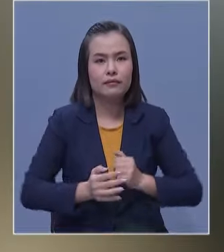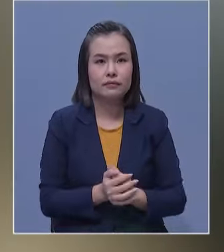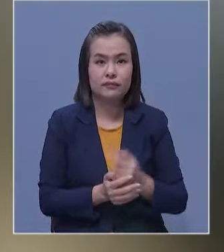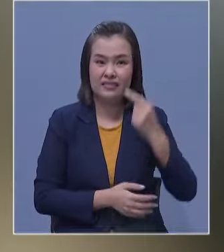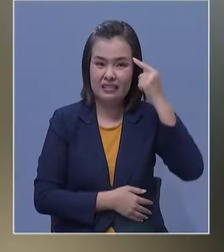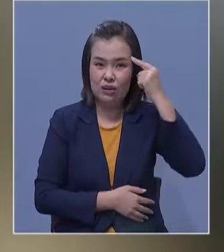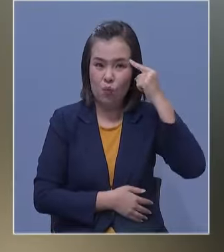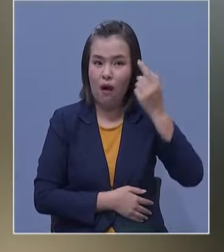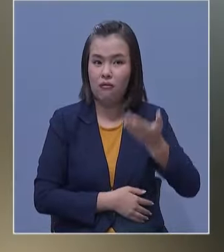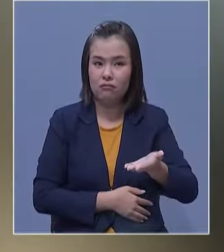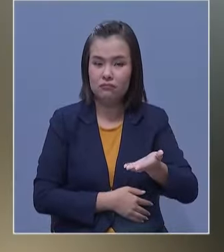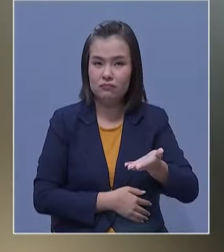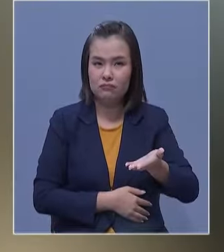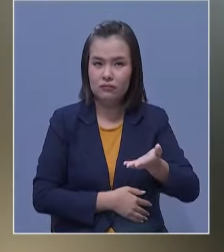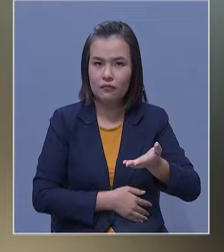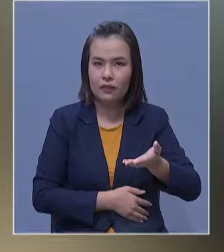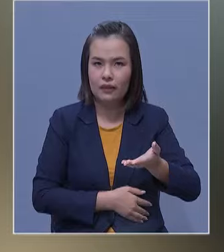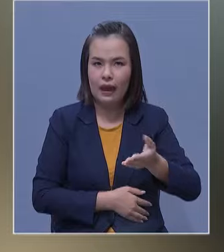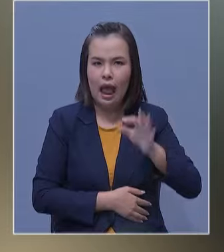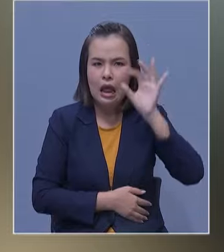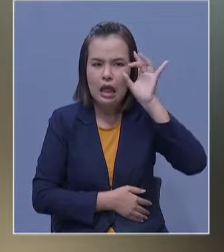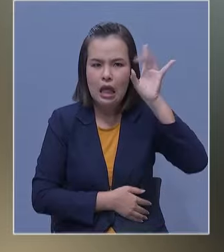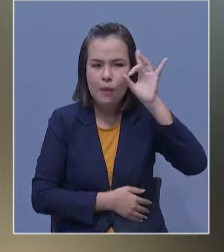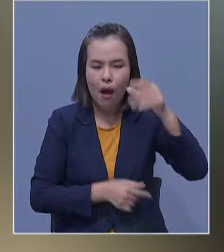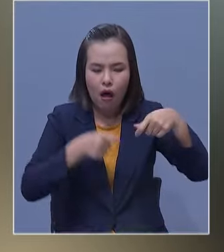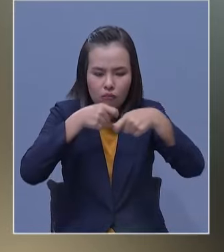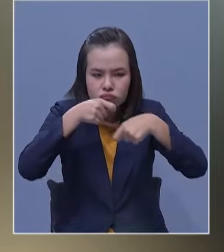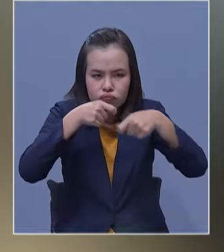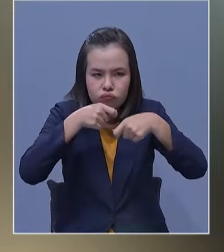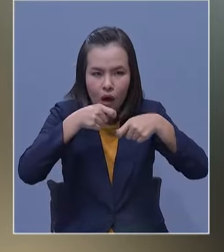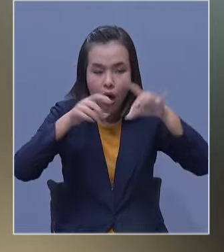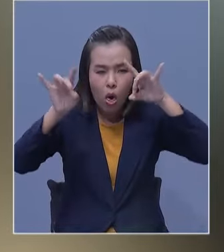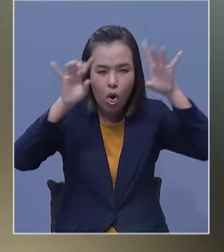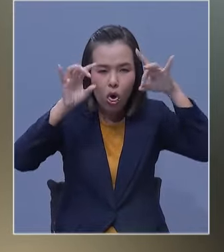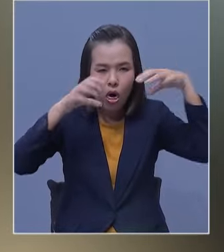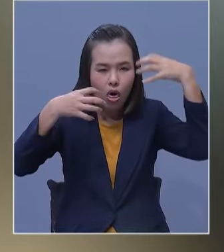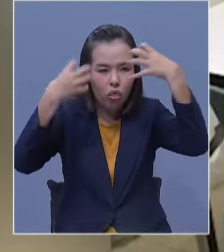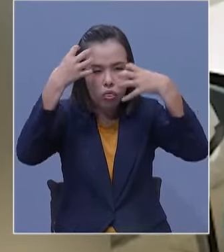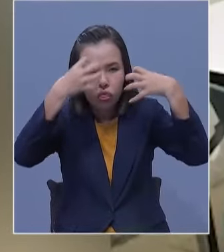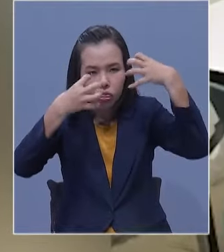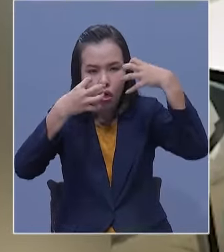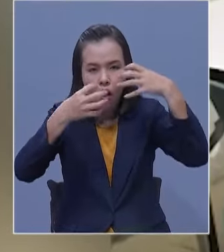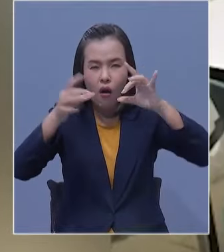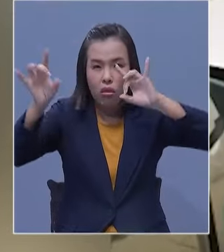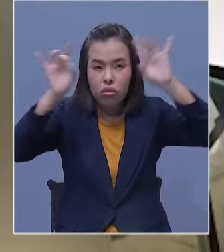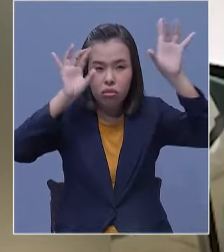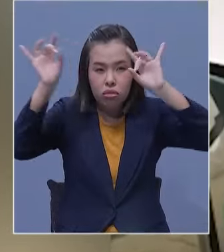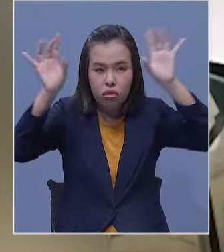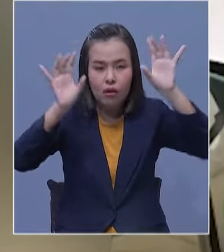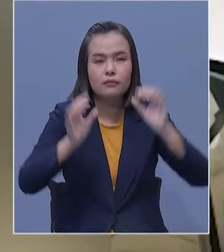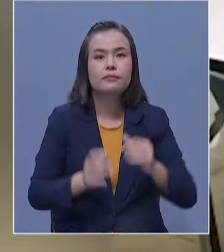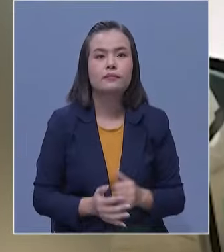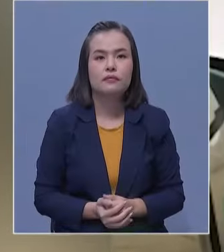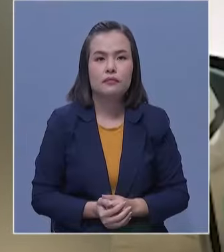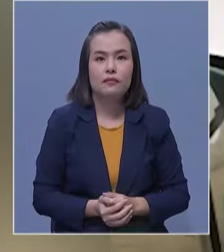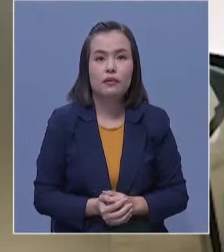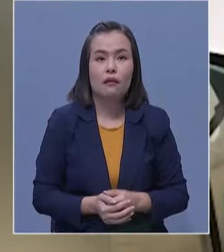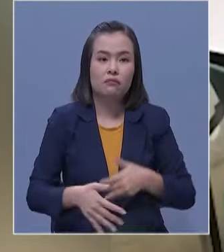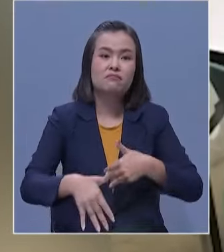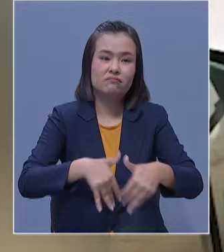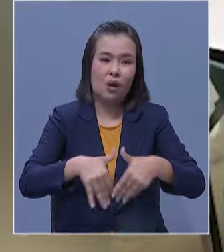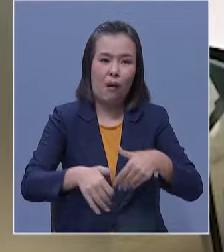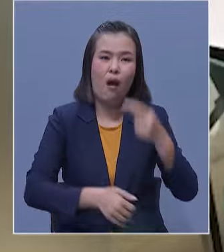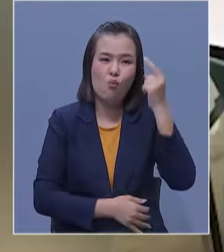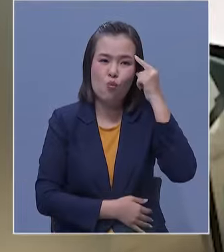ครั้งเนี้ยน่าจะมาจากเสพยาบ้าแล้วก็หลอนแล้วก็เกิดการคุ้มคลั่งซึ่งชาวบ้านเหมือน